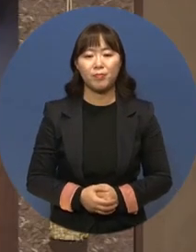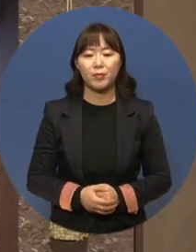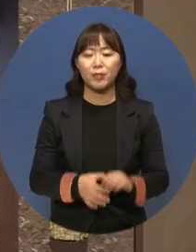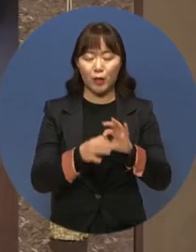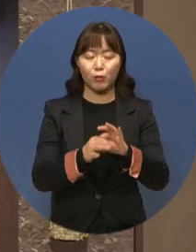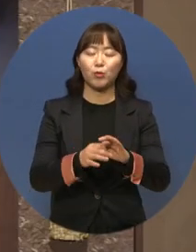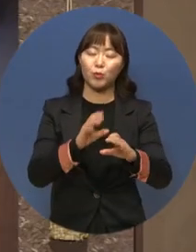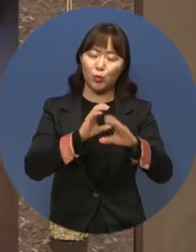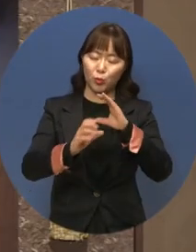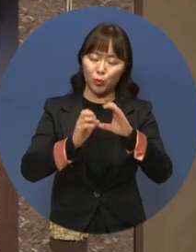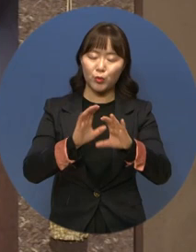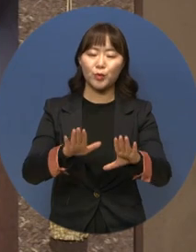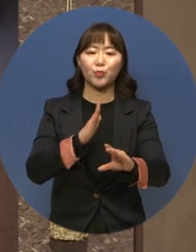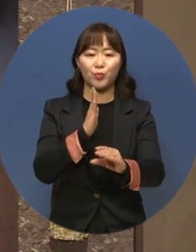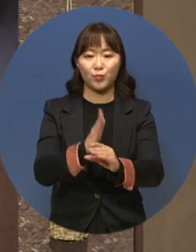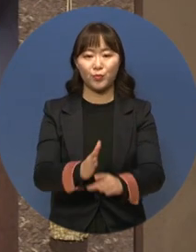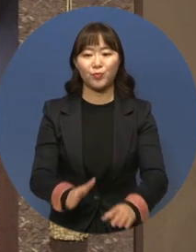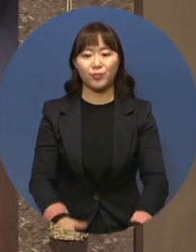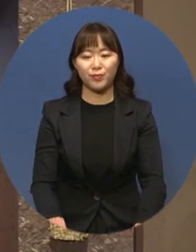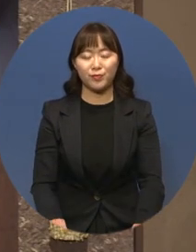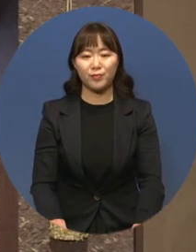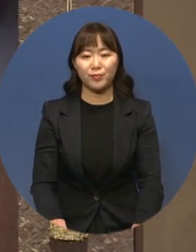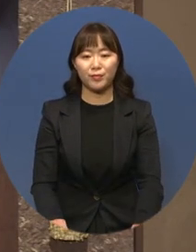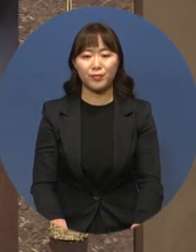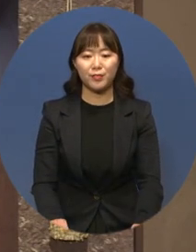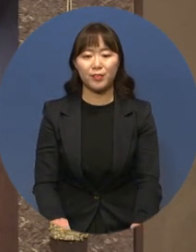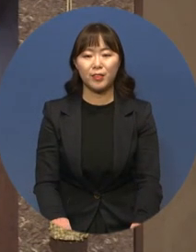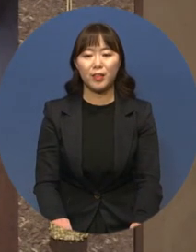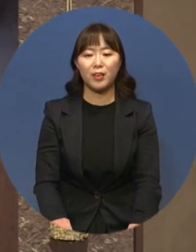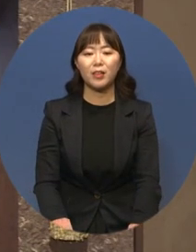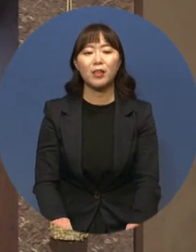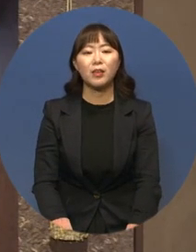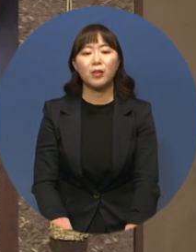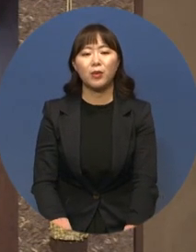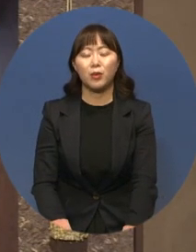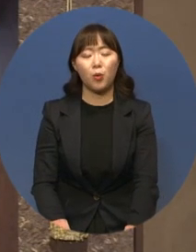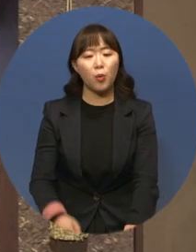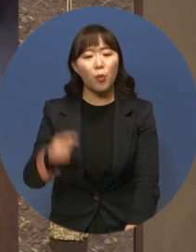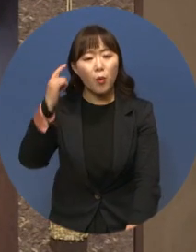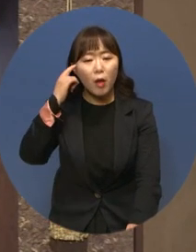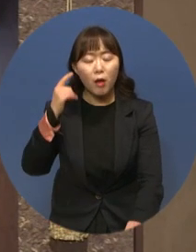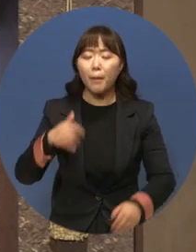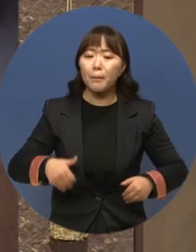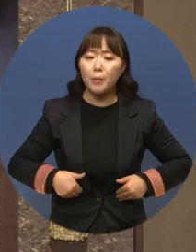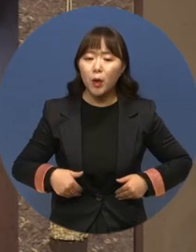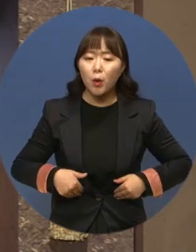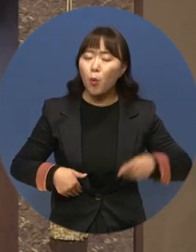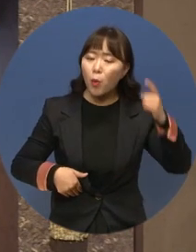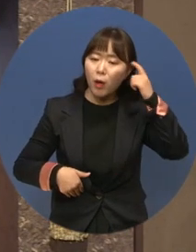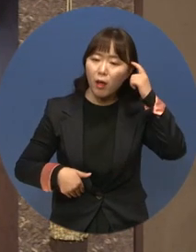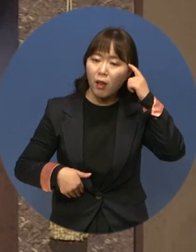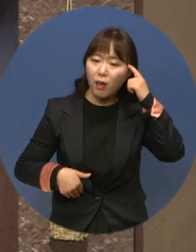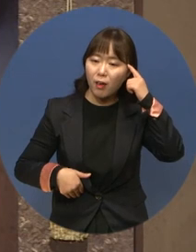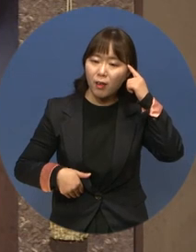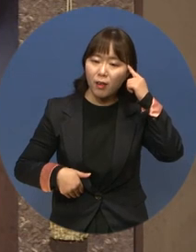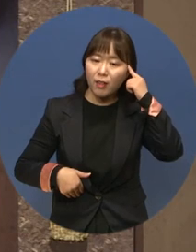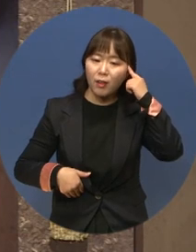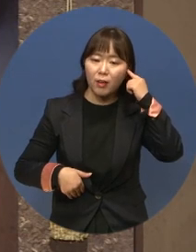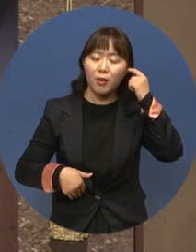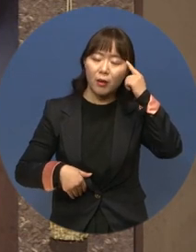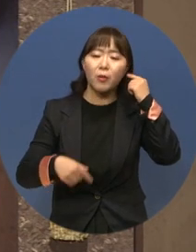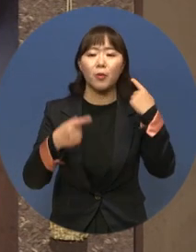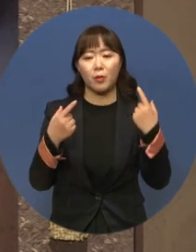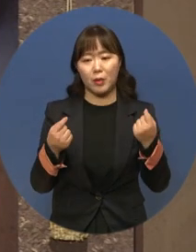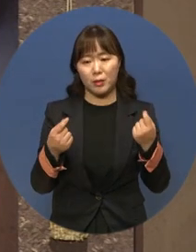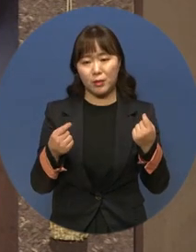지금 소통을 하고 있는 그런 상황이죠. 아, 그리고 이게 이제 왜 필요한 것인가 네, 하는